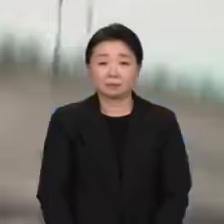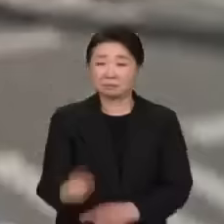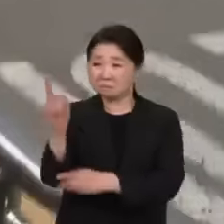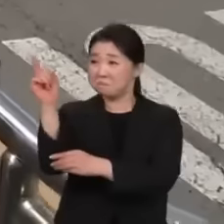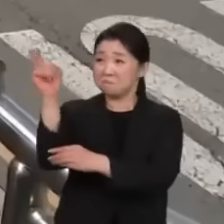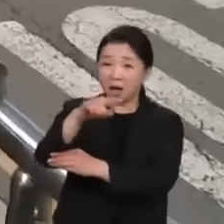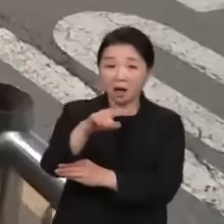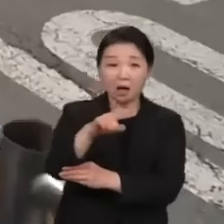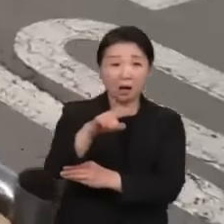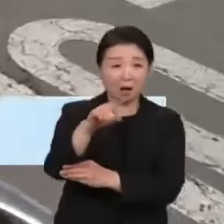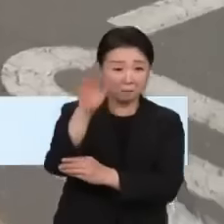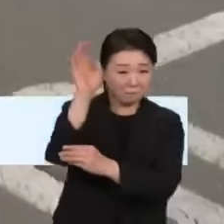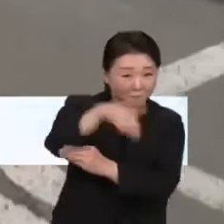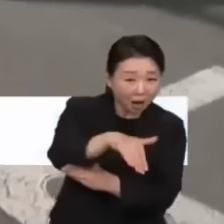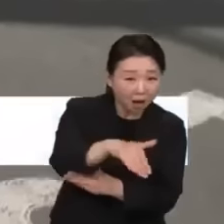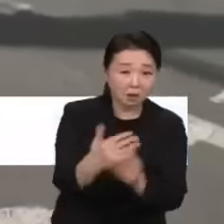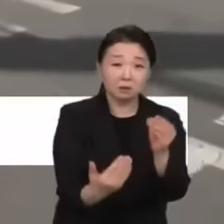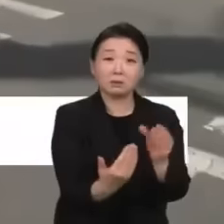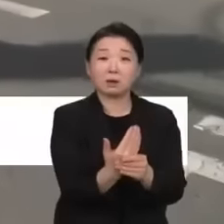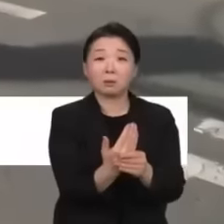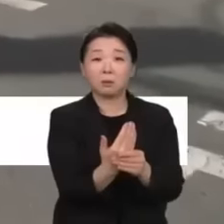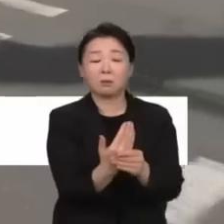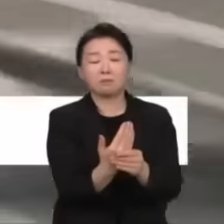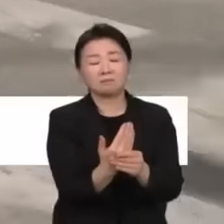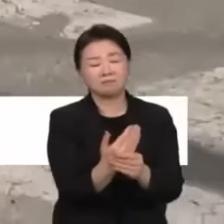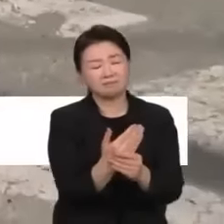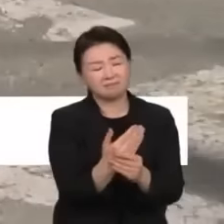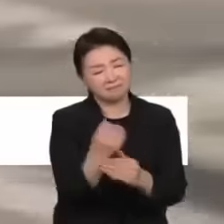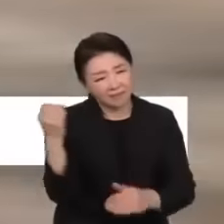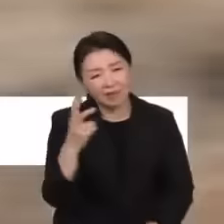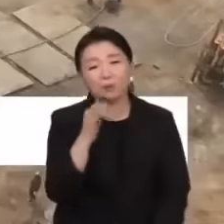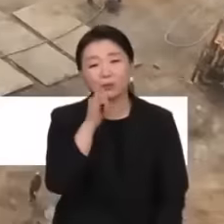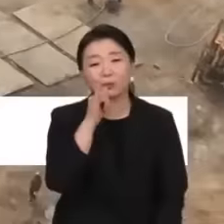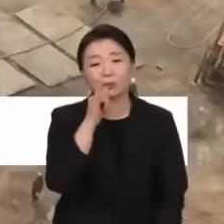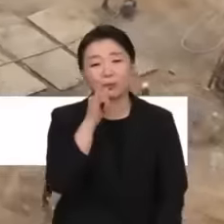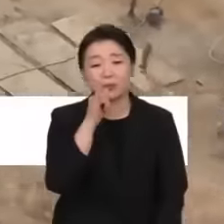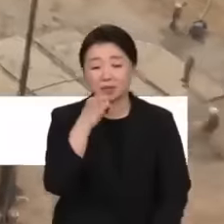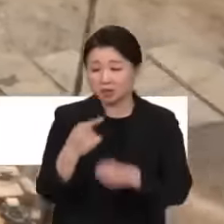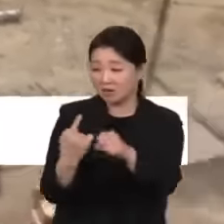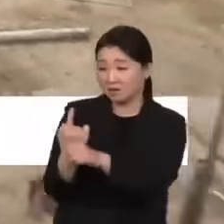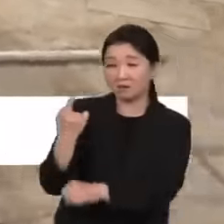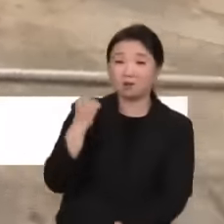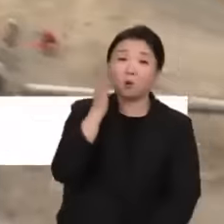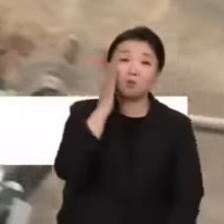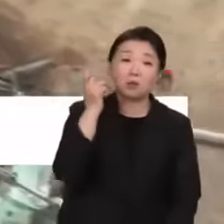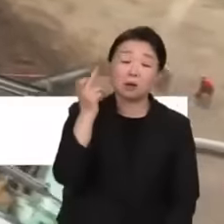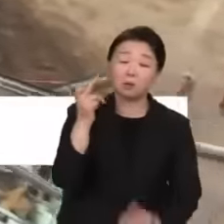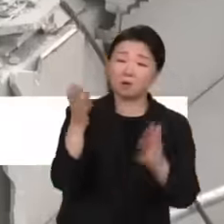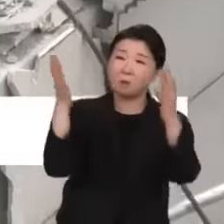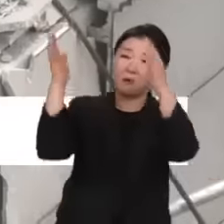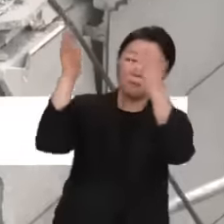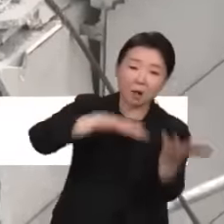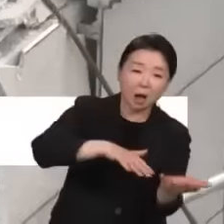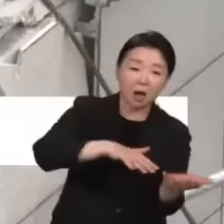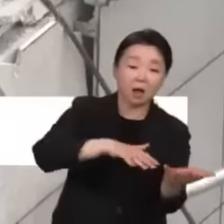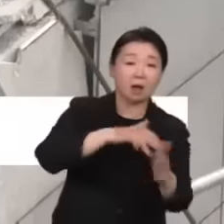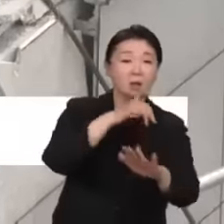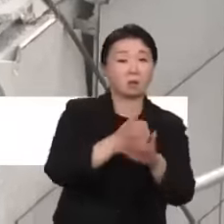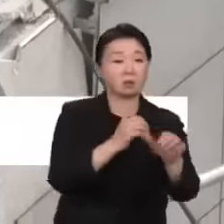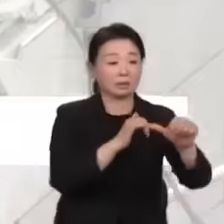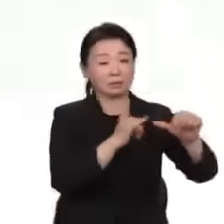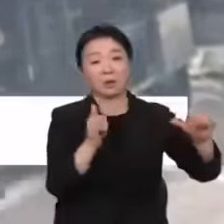같은 대형 장비가 넘어지는 사고 드물지 않습니다. 1년 전 울산에선 건물이 부서지고 5명이